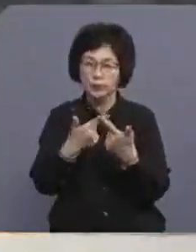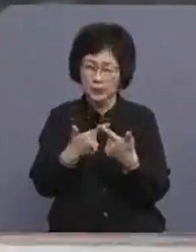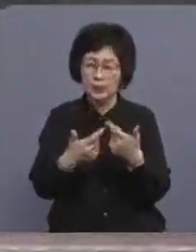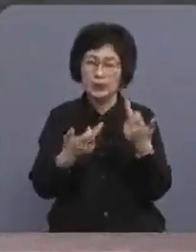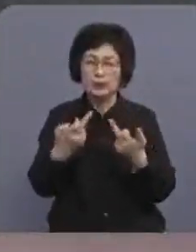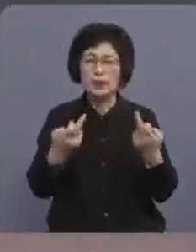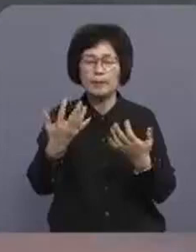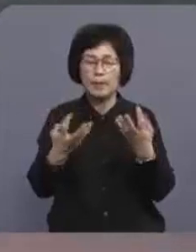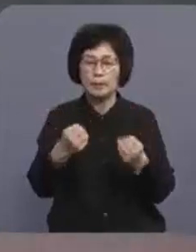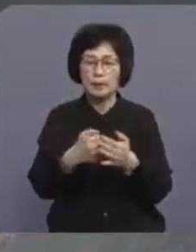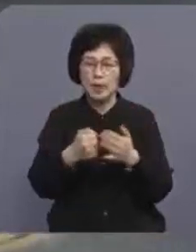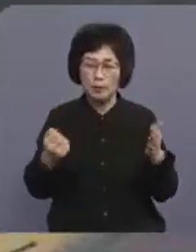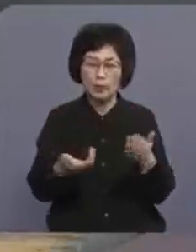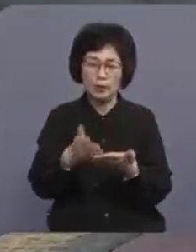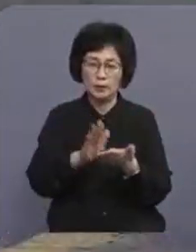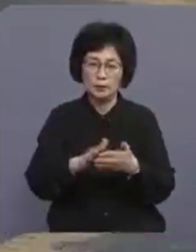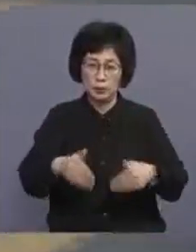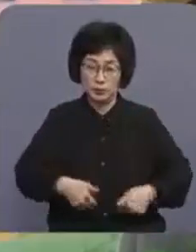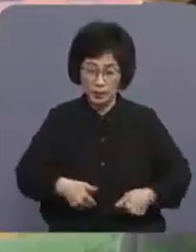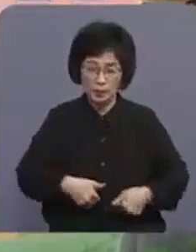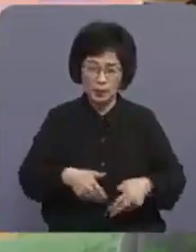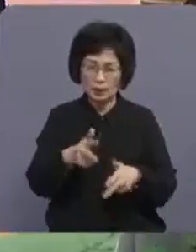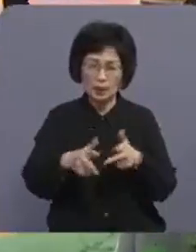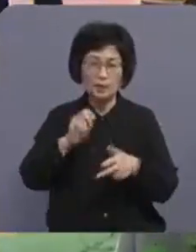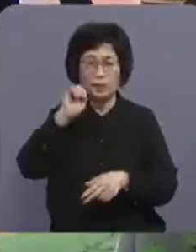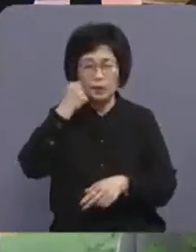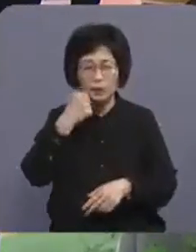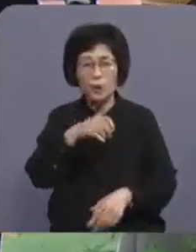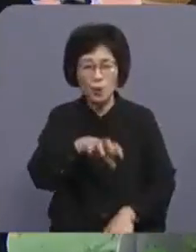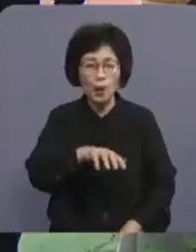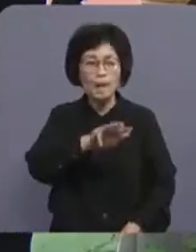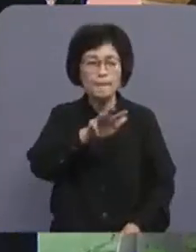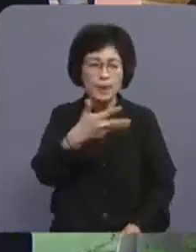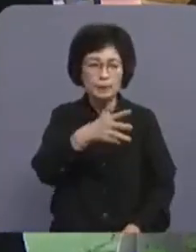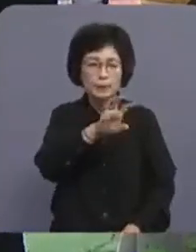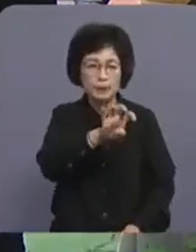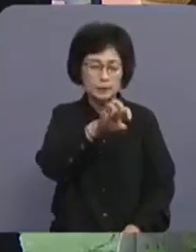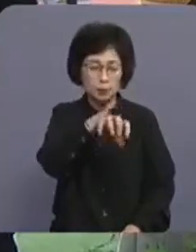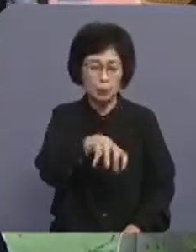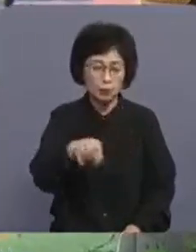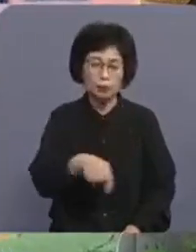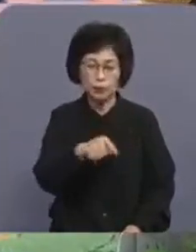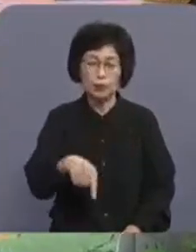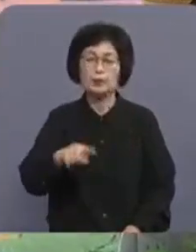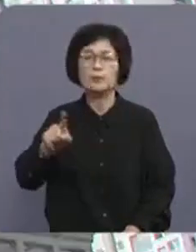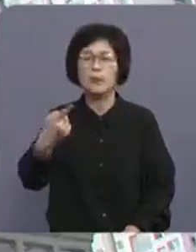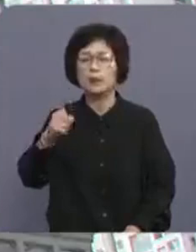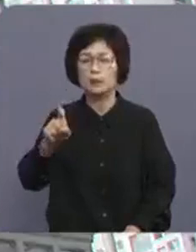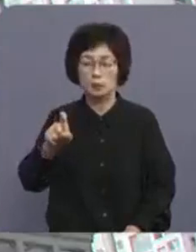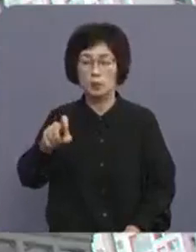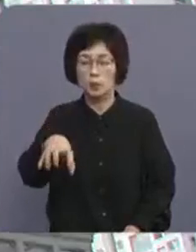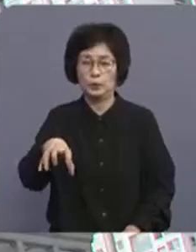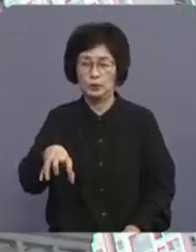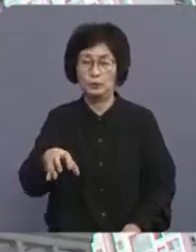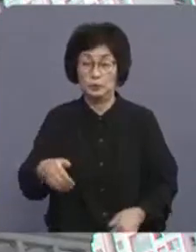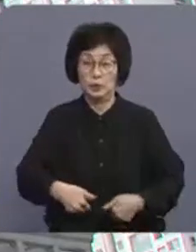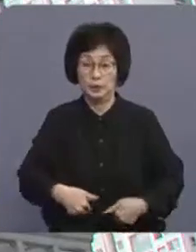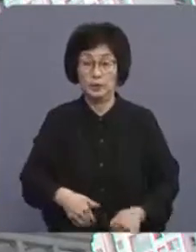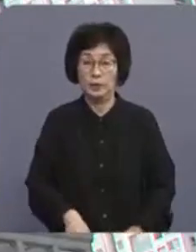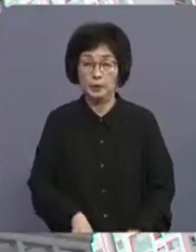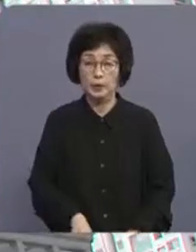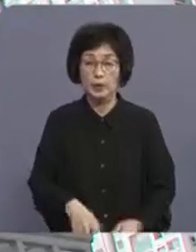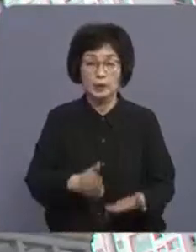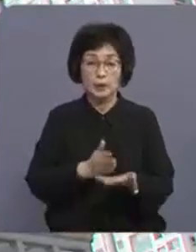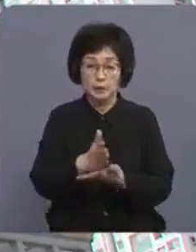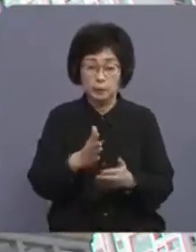사업이 필요한데도 사업 추진이 어려운 곳이 전체 840여 곳 가운데 110곳에 달합니다. 부산시는 주민과